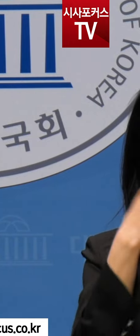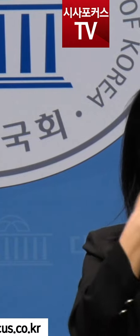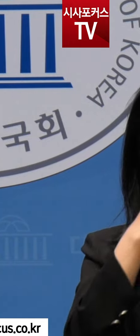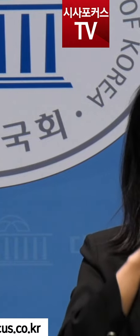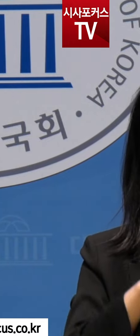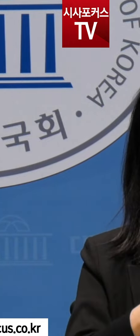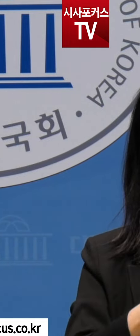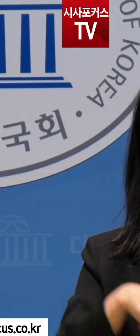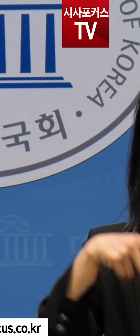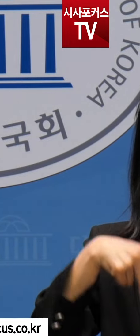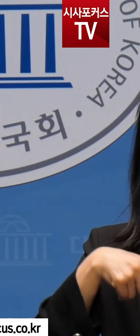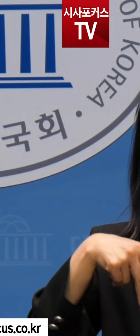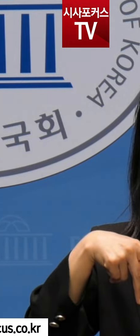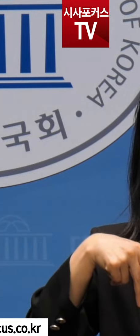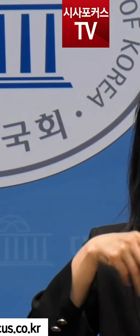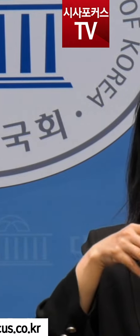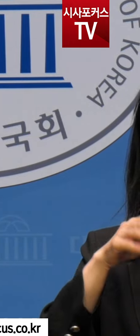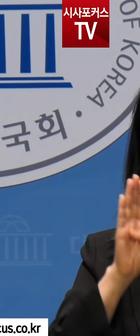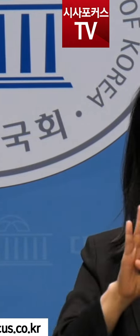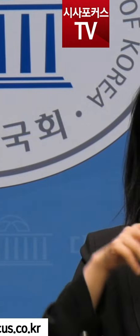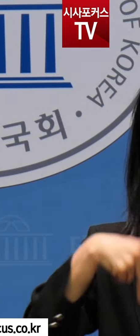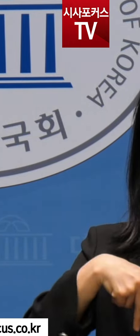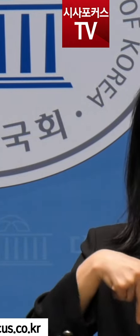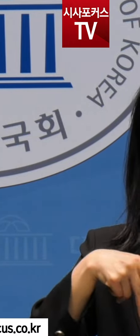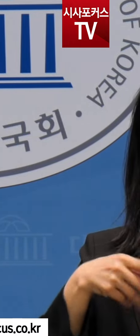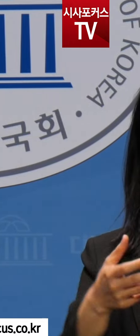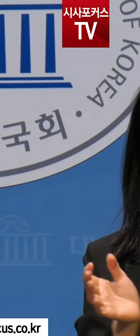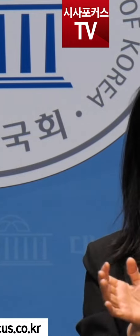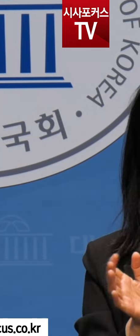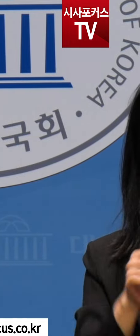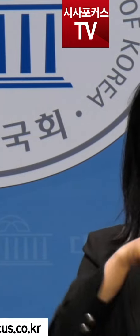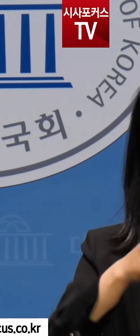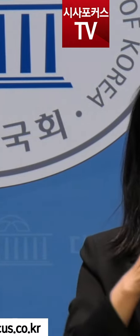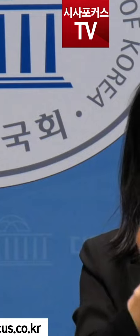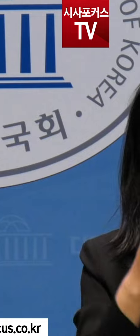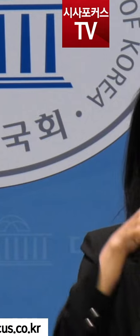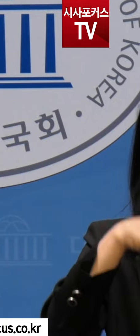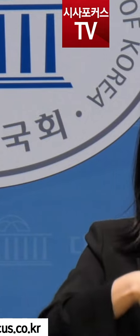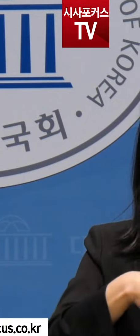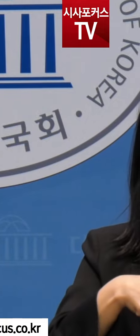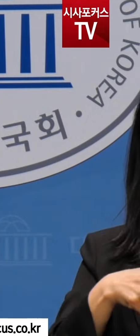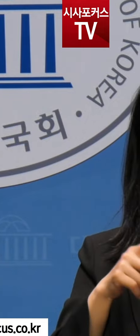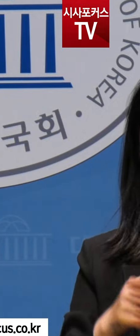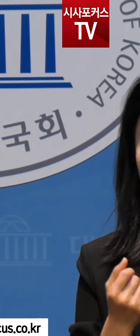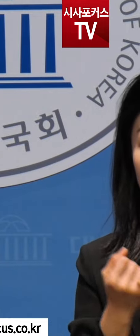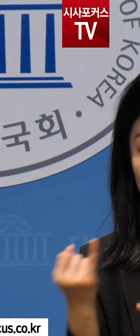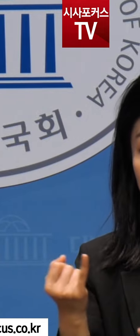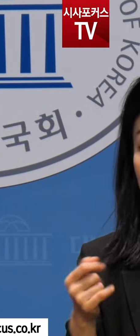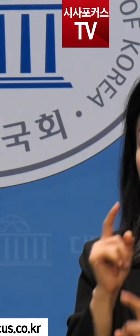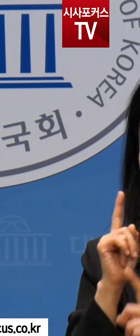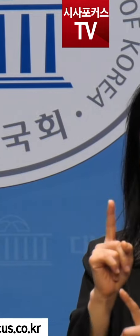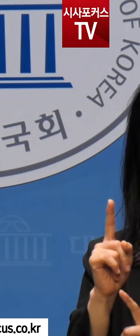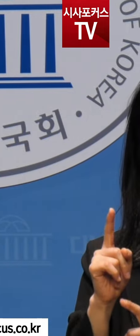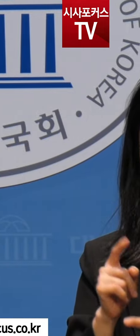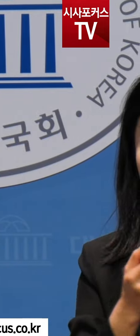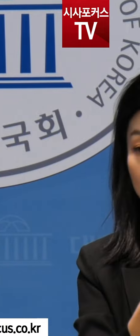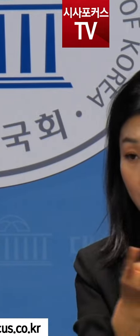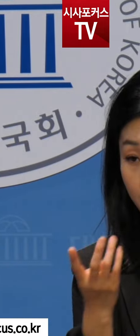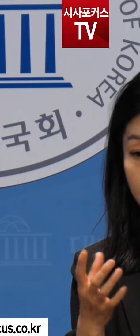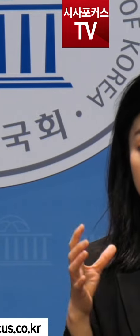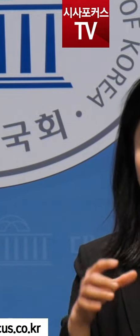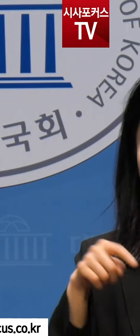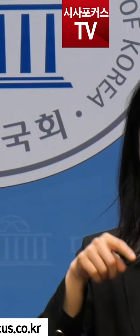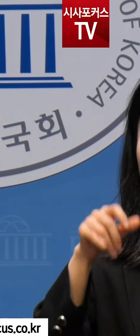BP 패밀리가 있습니다. 여기에 고노수, 이종호, 김모, 김건희, 이모 이런 사람이